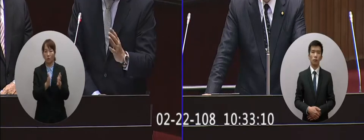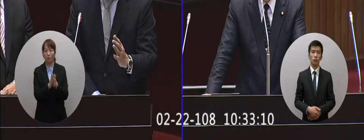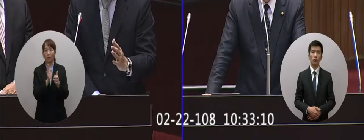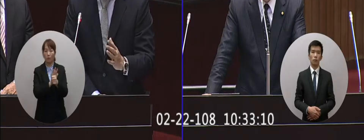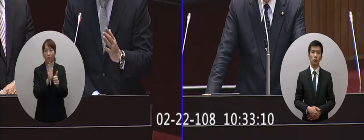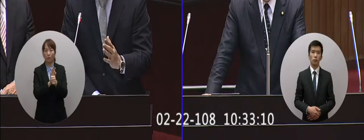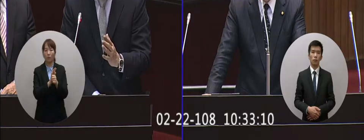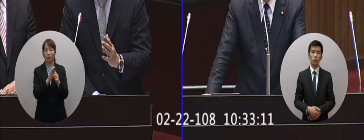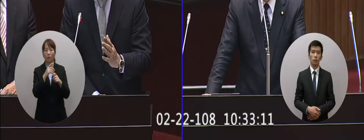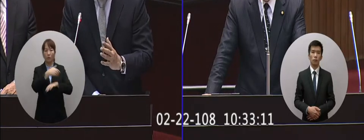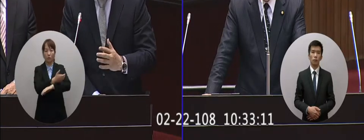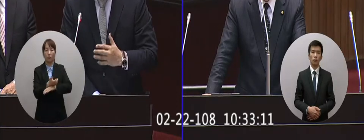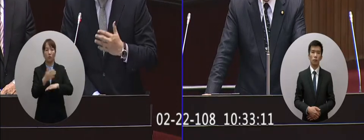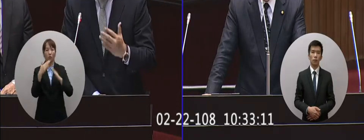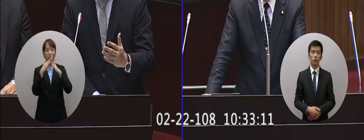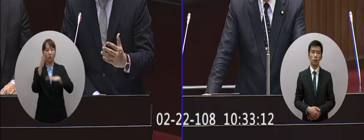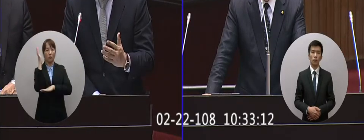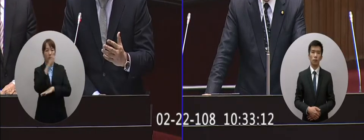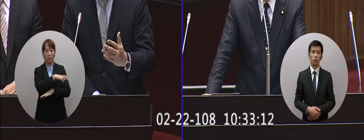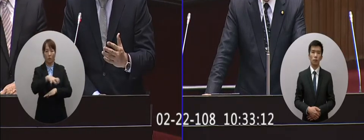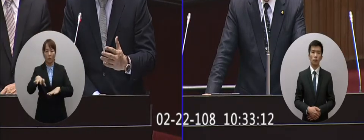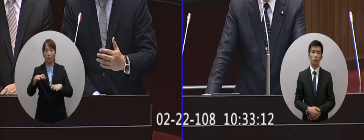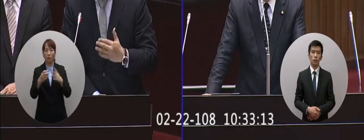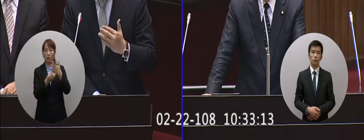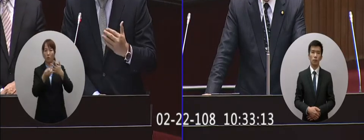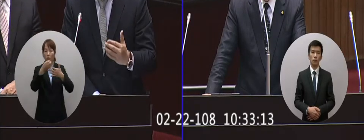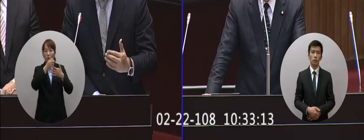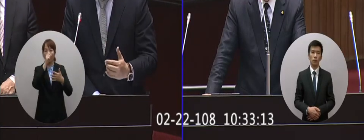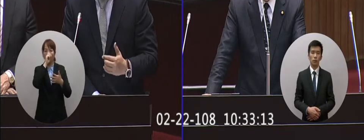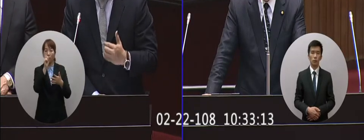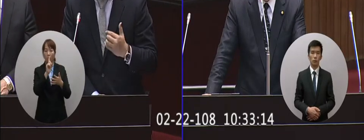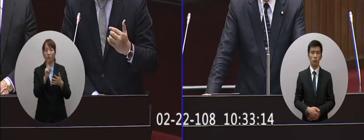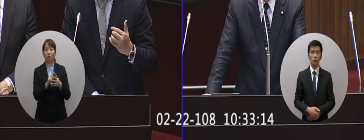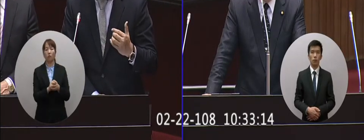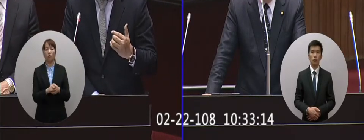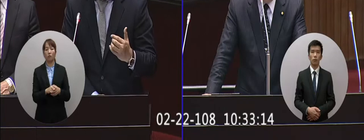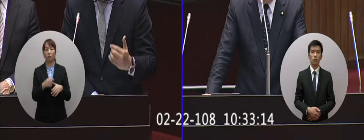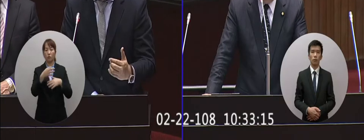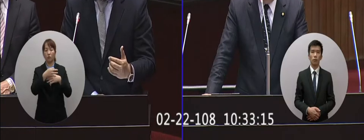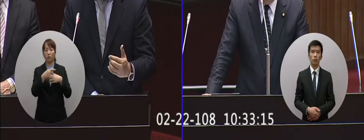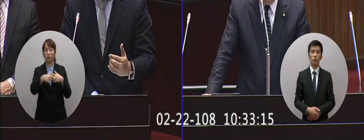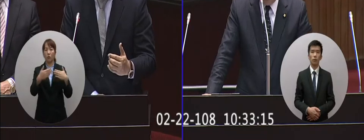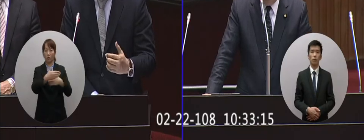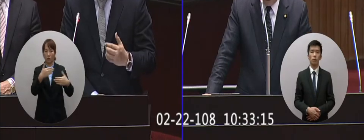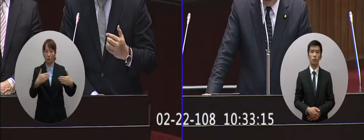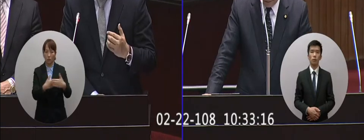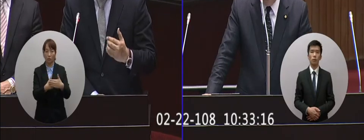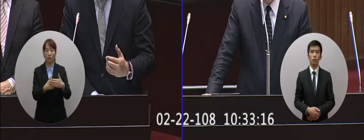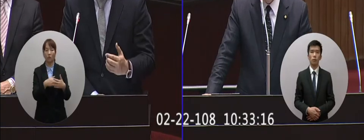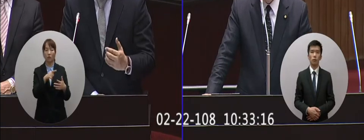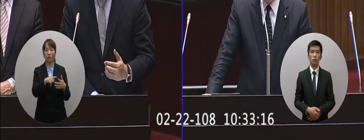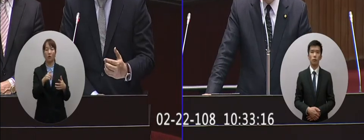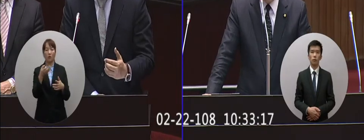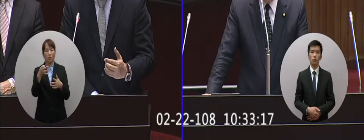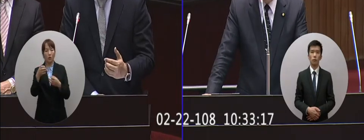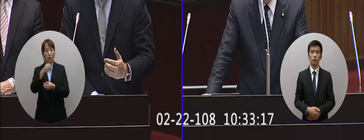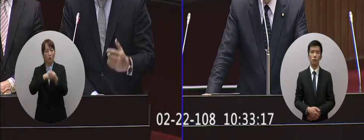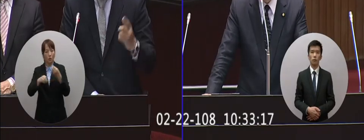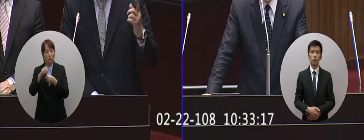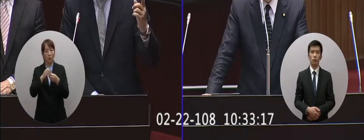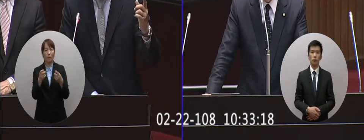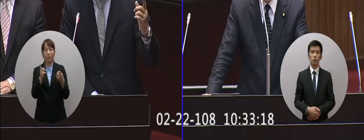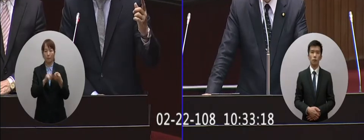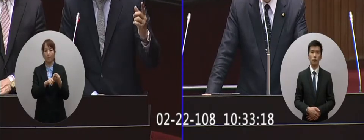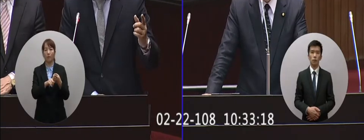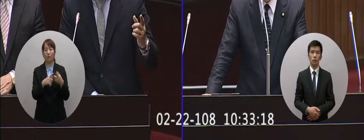忙各个县市政府要提升它的这个交通它的一个财务可行性，